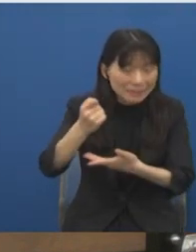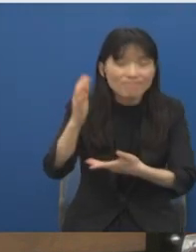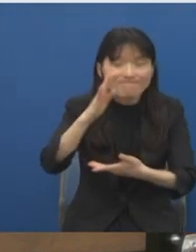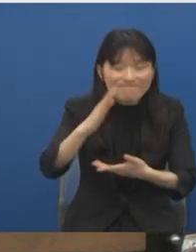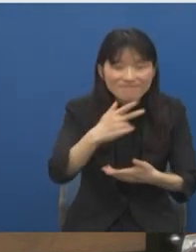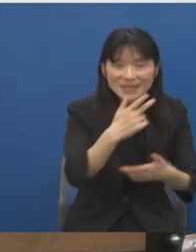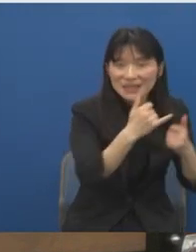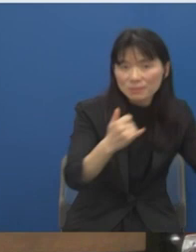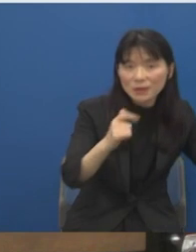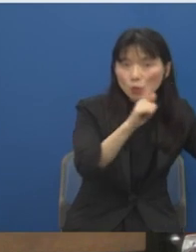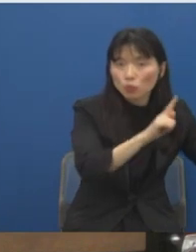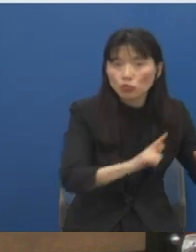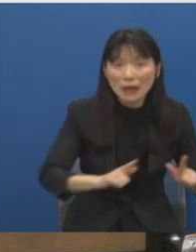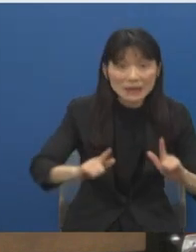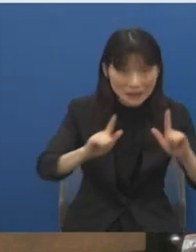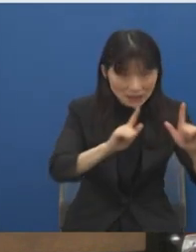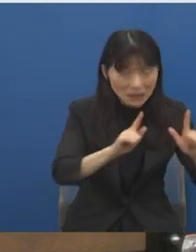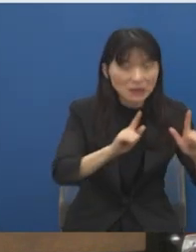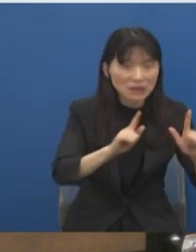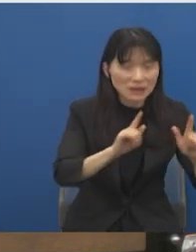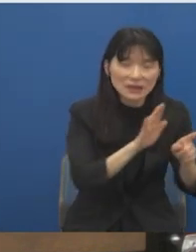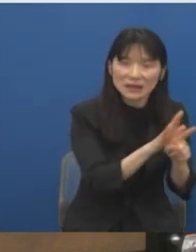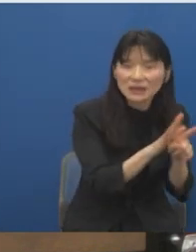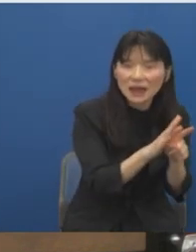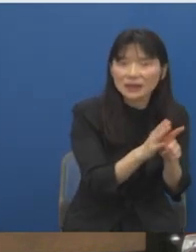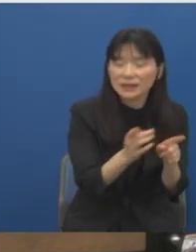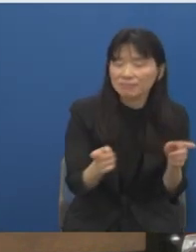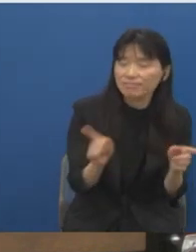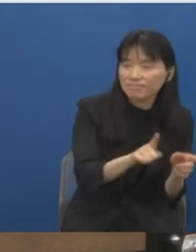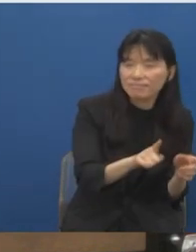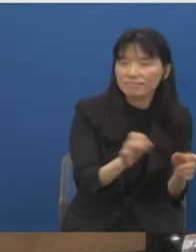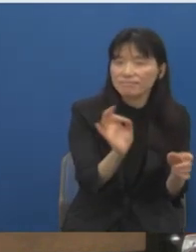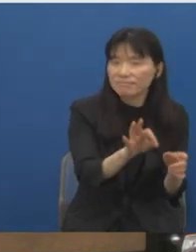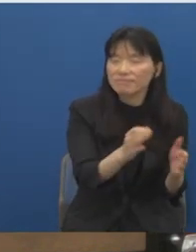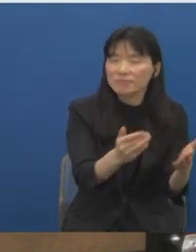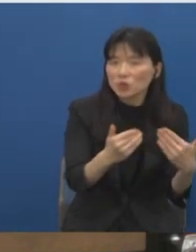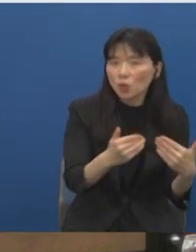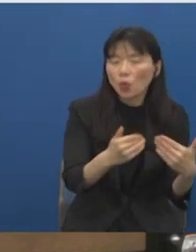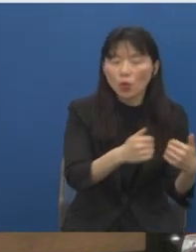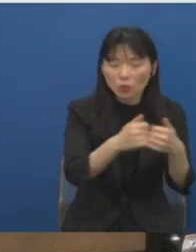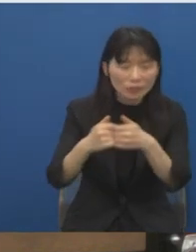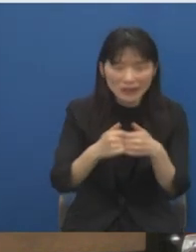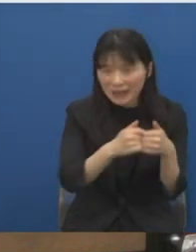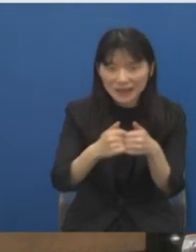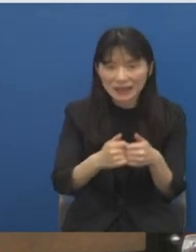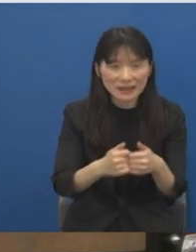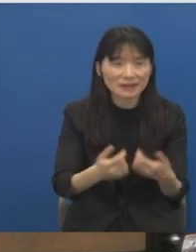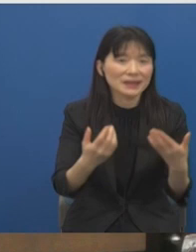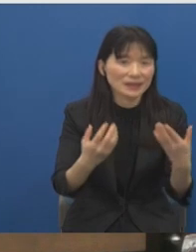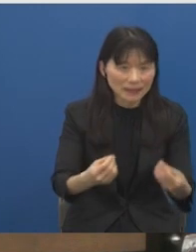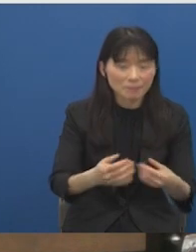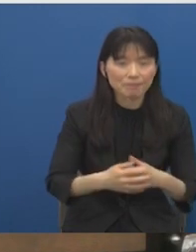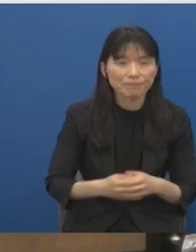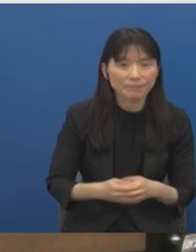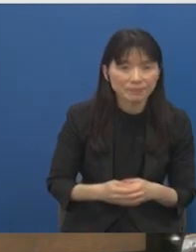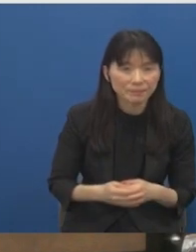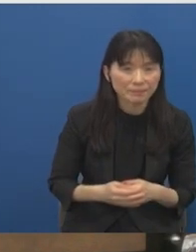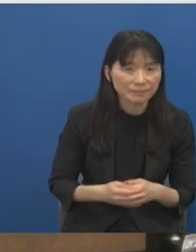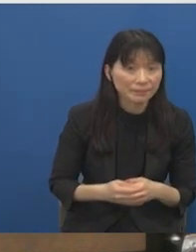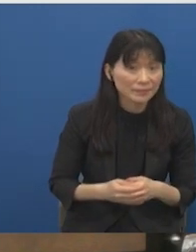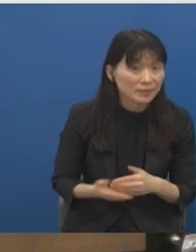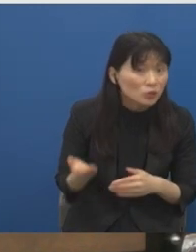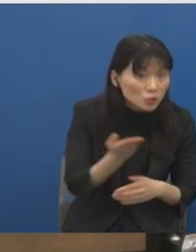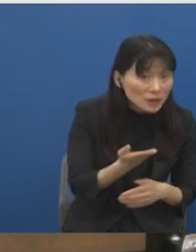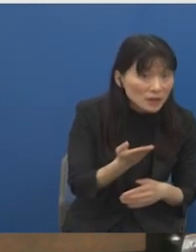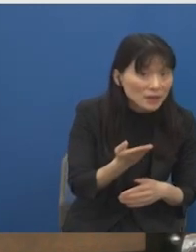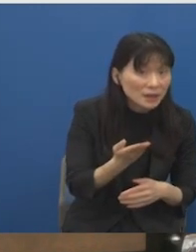の暮らしの支援に充てるべきであるとの指摘などについて質疑やご意見がありました。次に